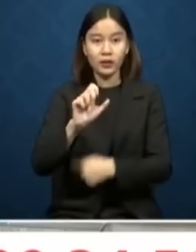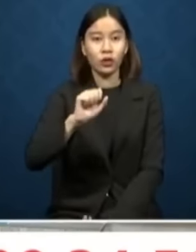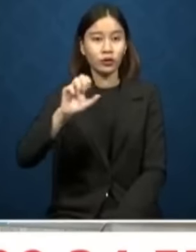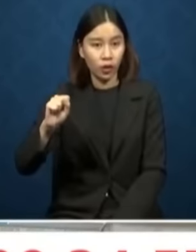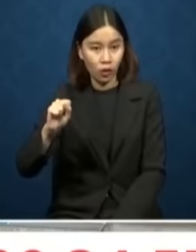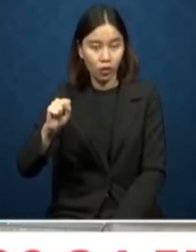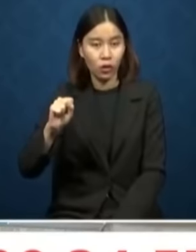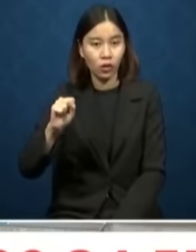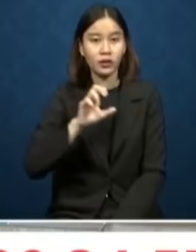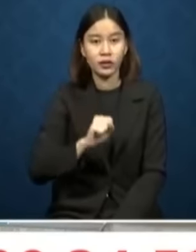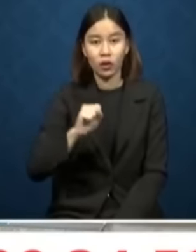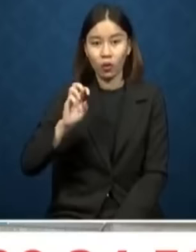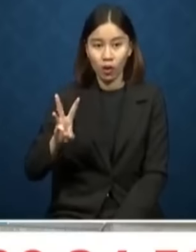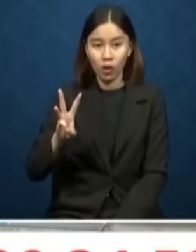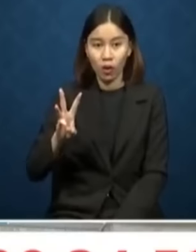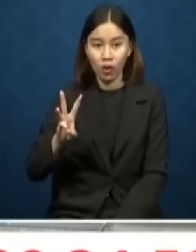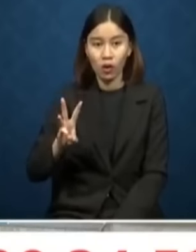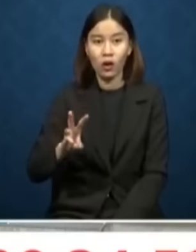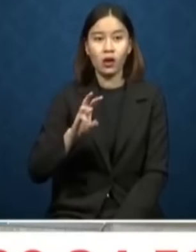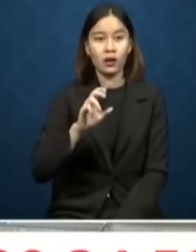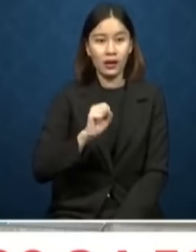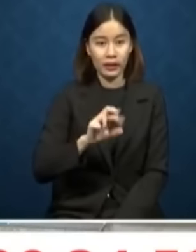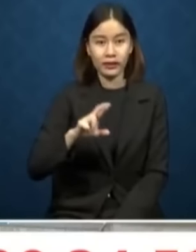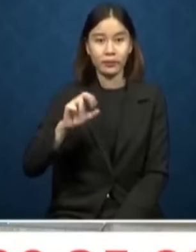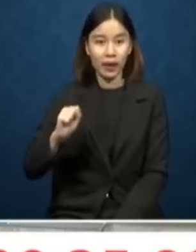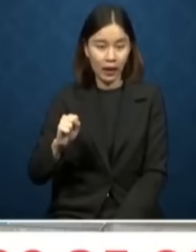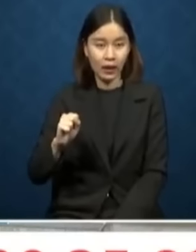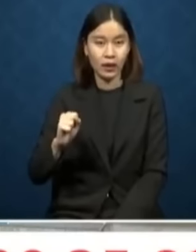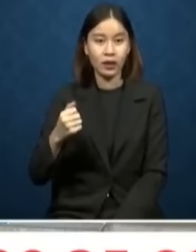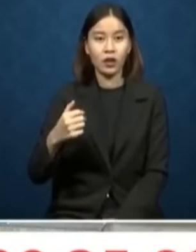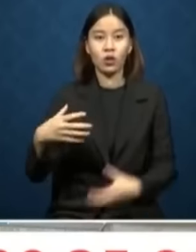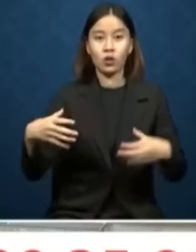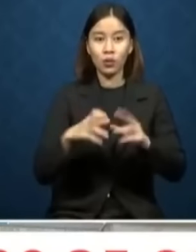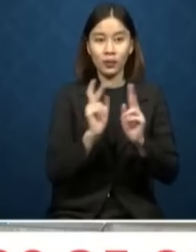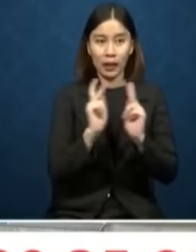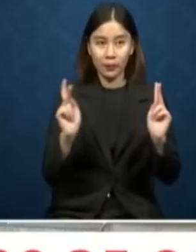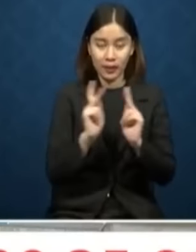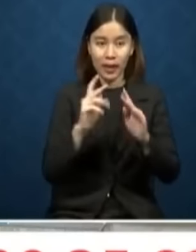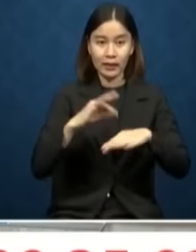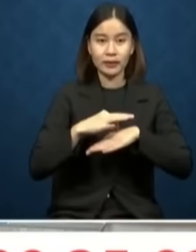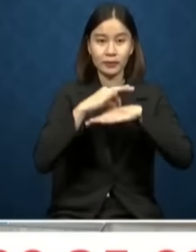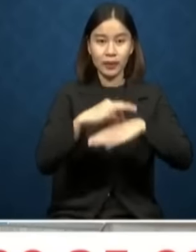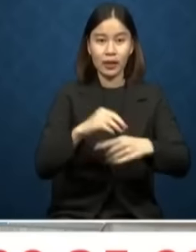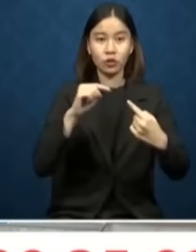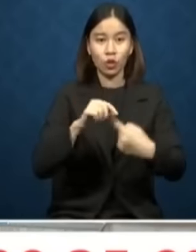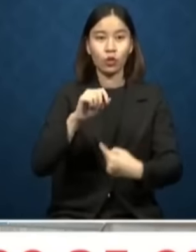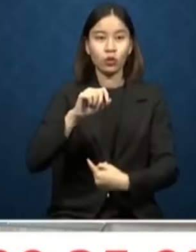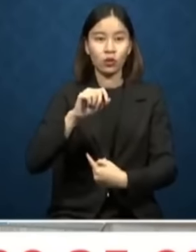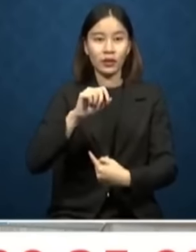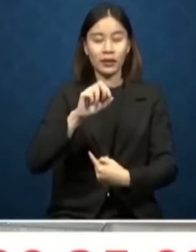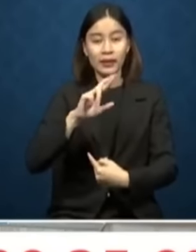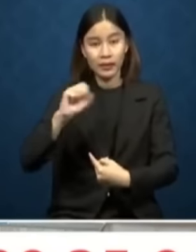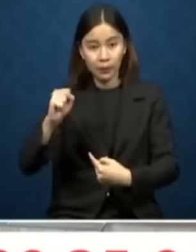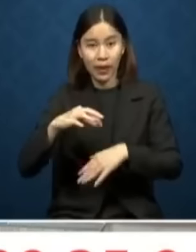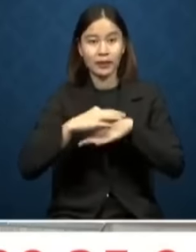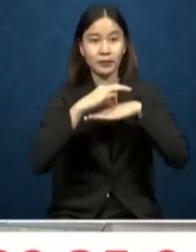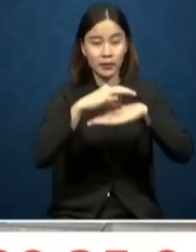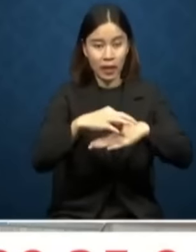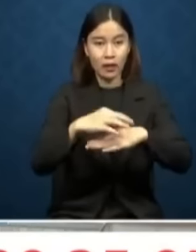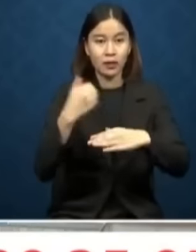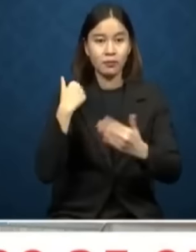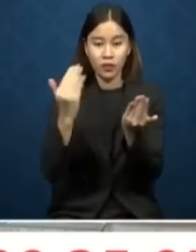แทนราษฎรวุฒิสภาและรัฐสภารวมถึงคณะกรรมการที่แต่งตั้งขึ้นโดยสภาซึ่งเก็บรวบรวมใ